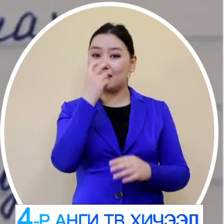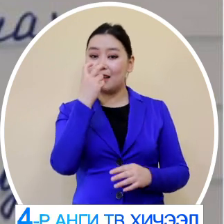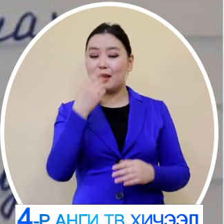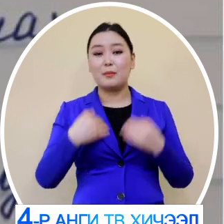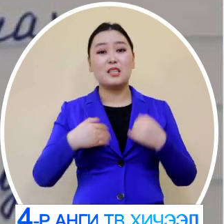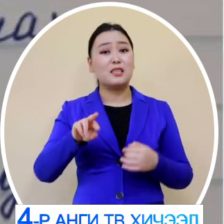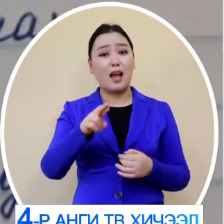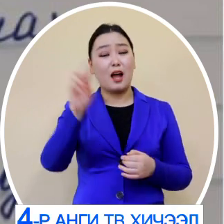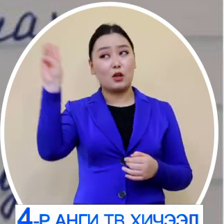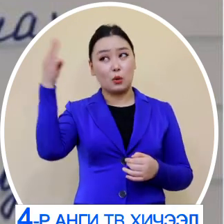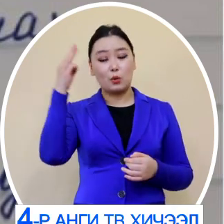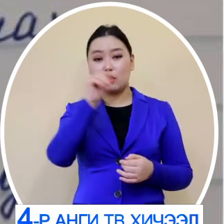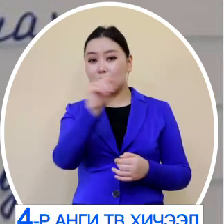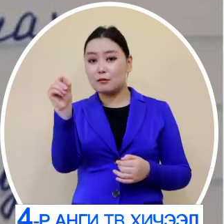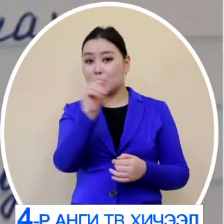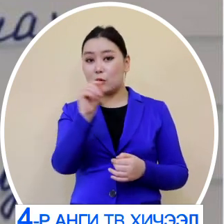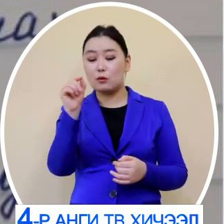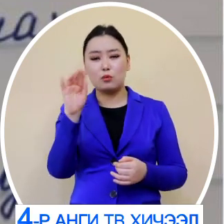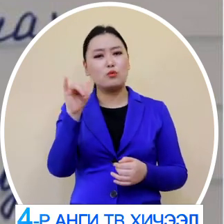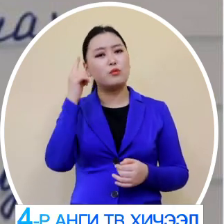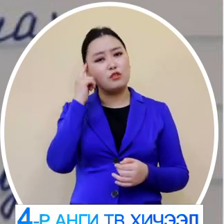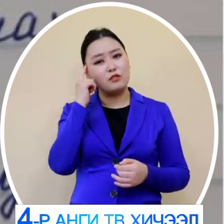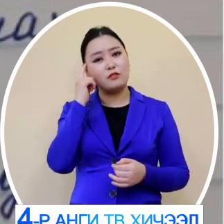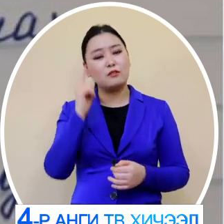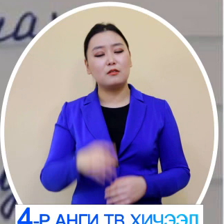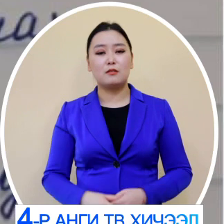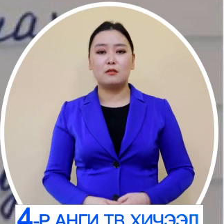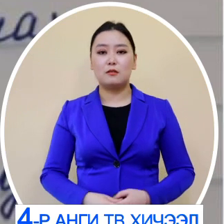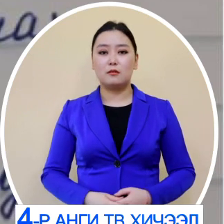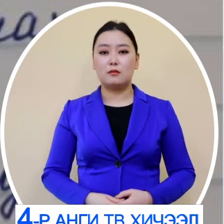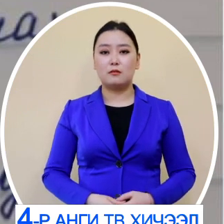үгсийг анхааралтай ажиглаарай. Яагаад багшин доогор нь тодруулан зурсан болоо?